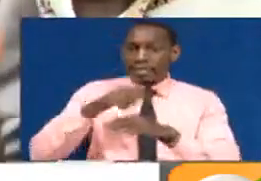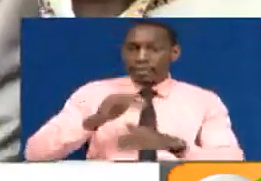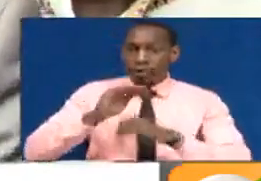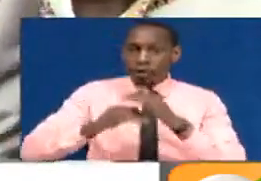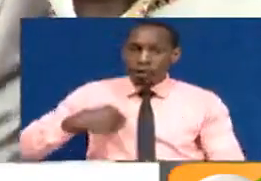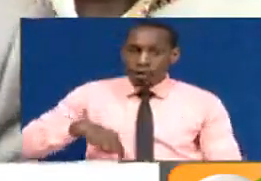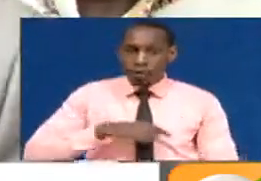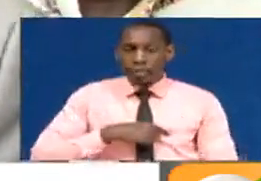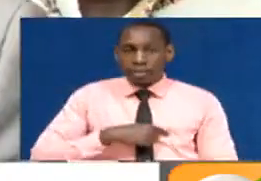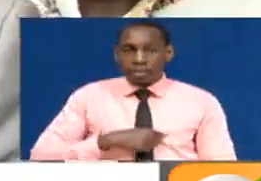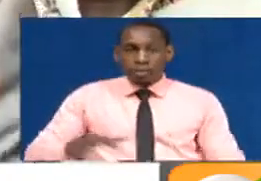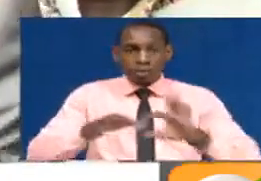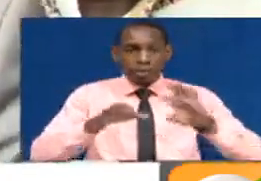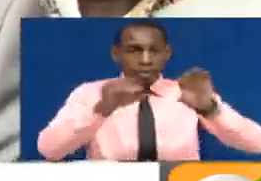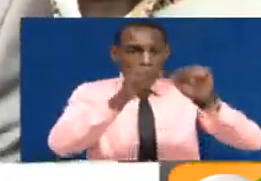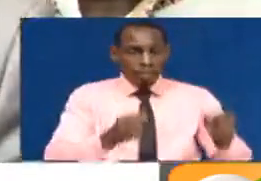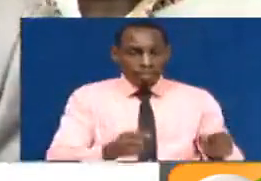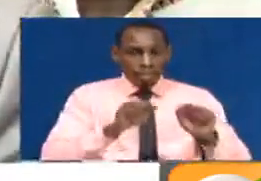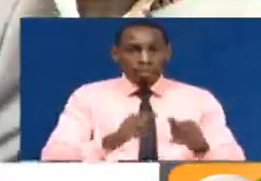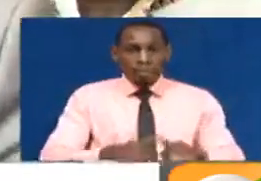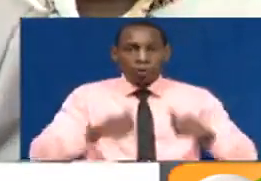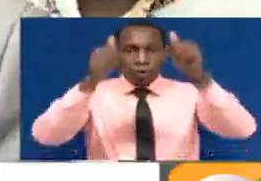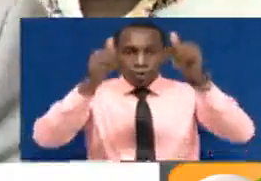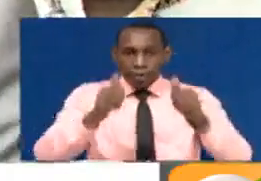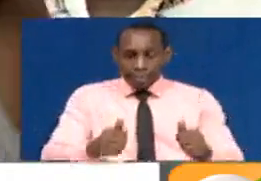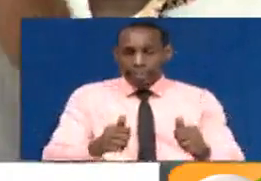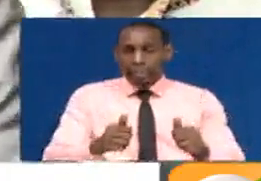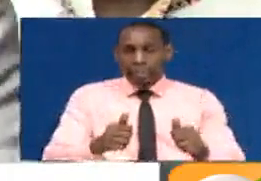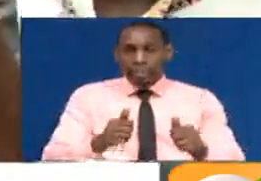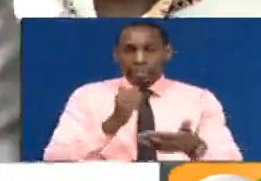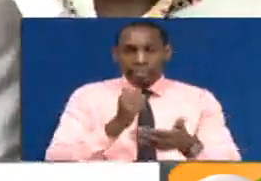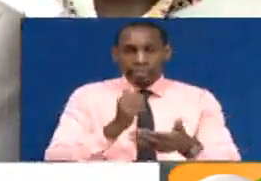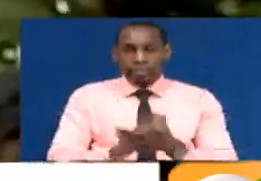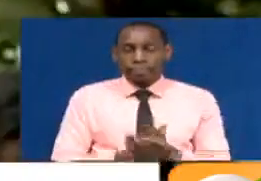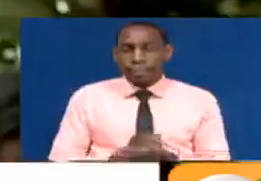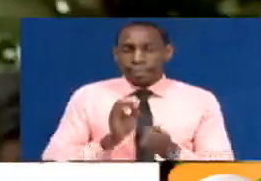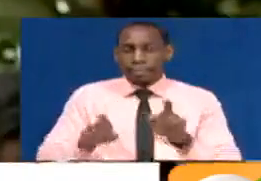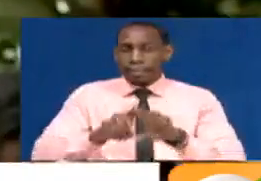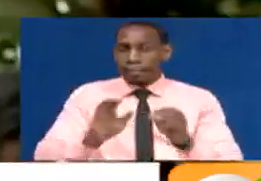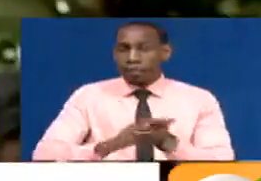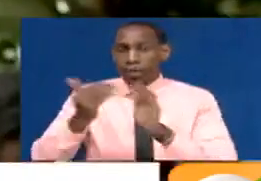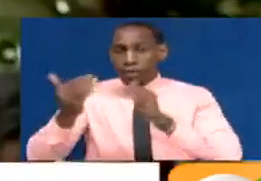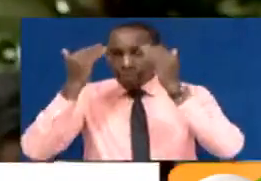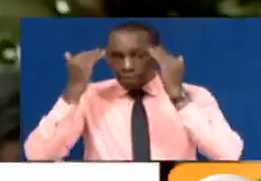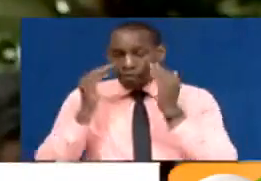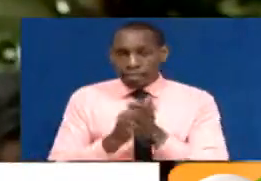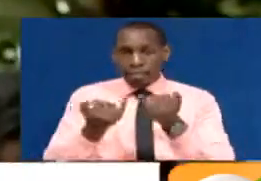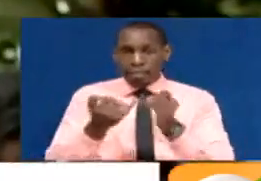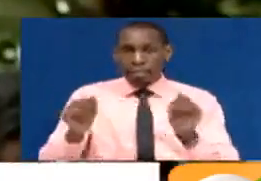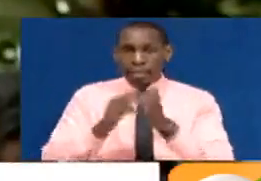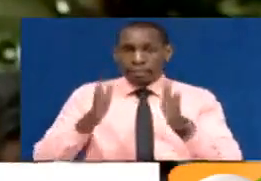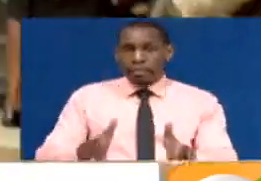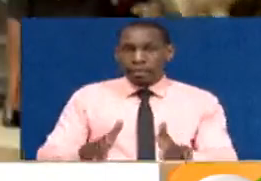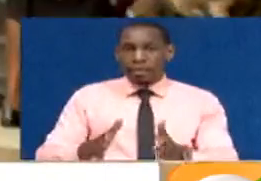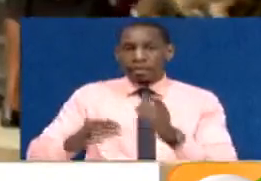sisi wote tuingizwe kwa system, ndio wafanye consentment. Lies hivyo, wacha tumalizie kotini. Wagombea hao wapatao